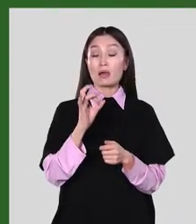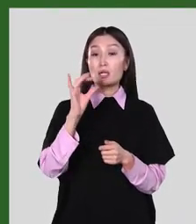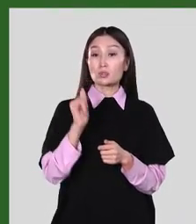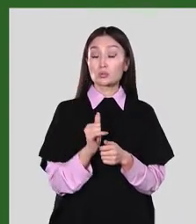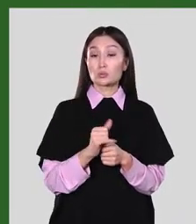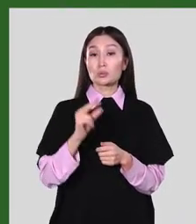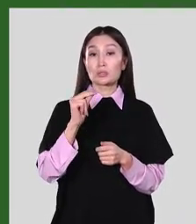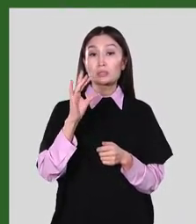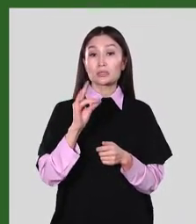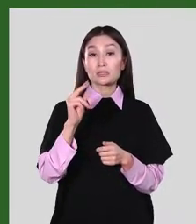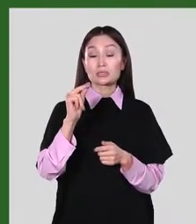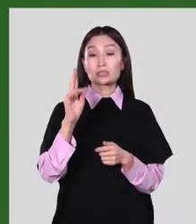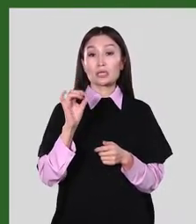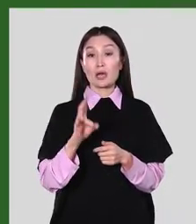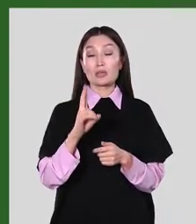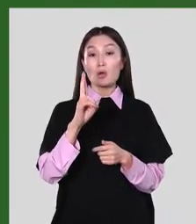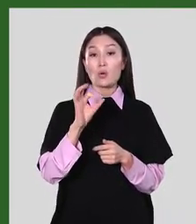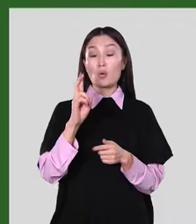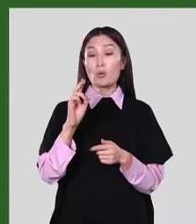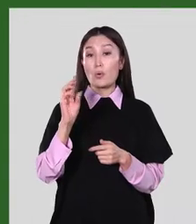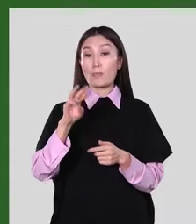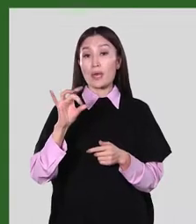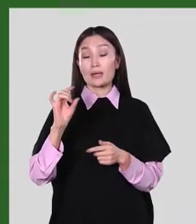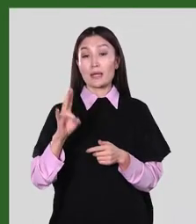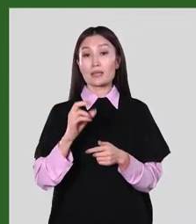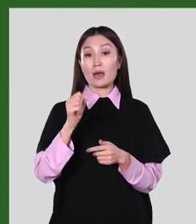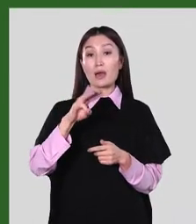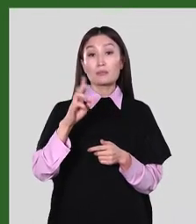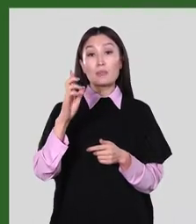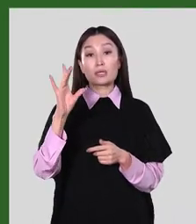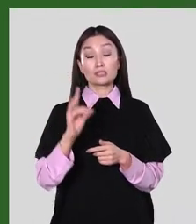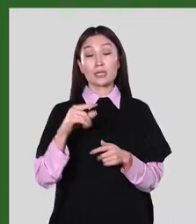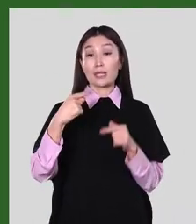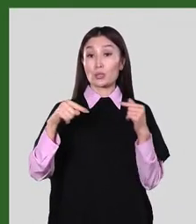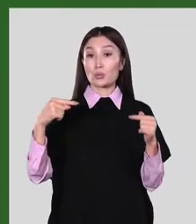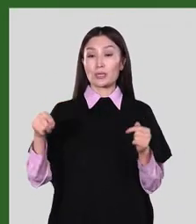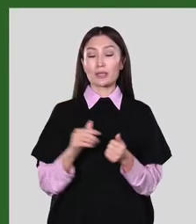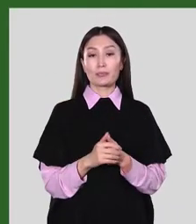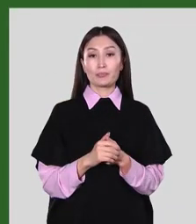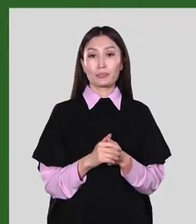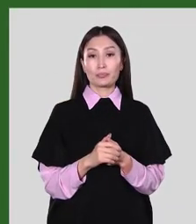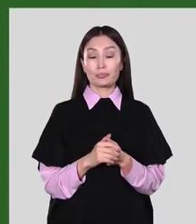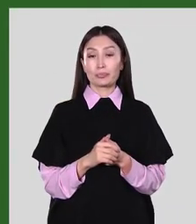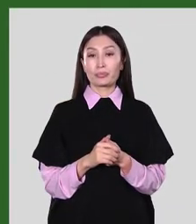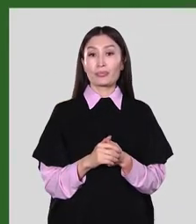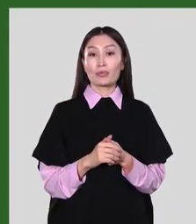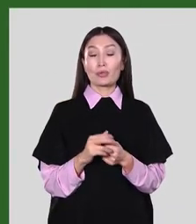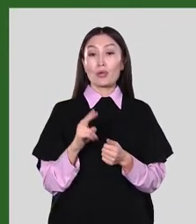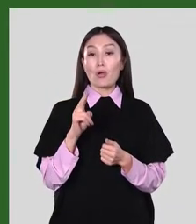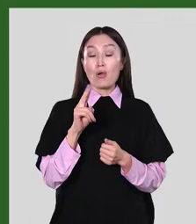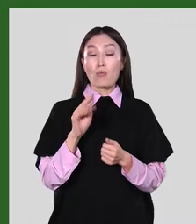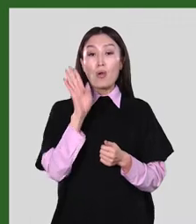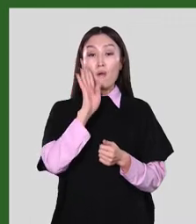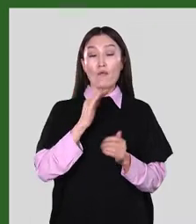. как мрнк джарты от баши и другие по водному режиму